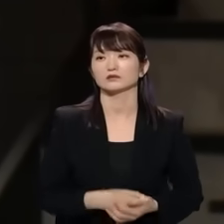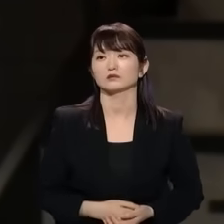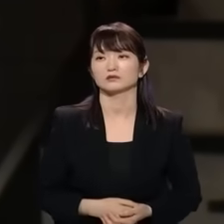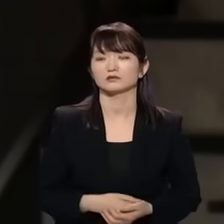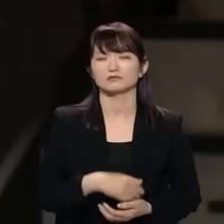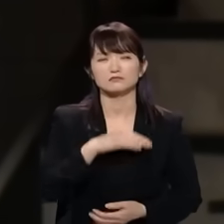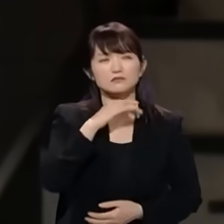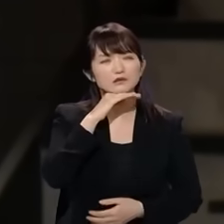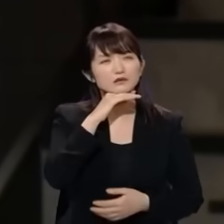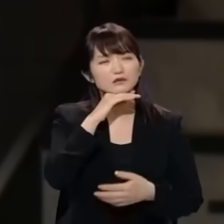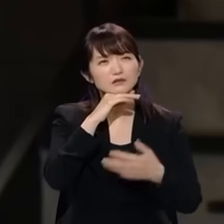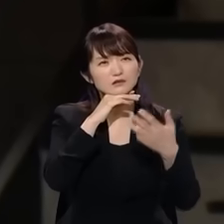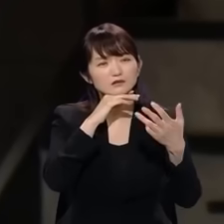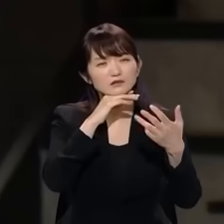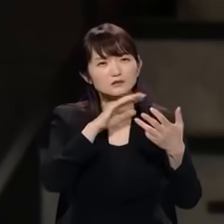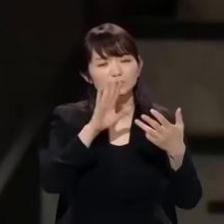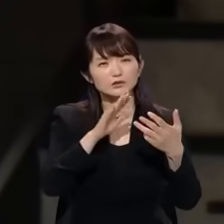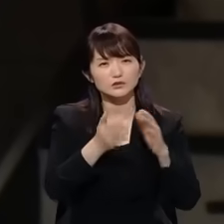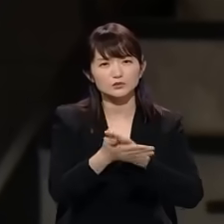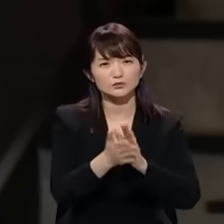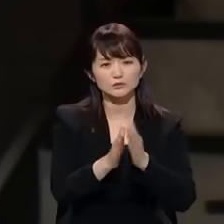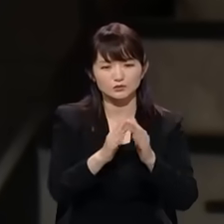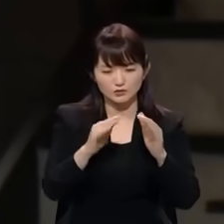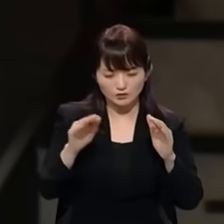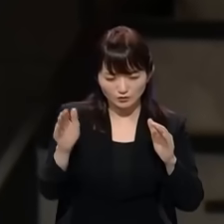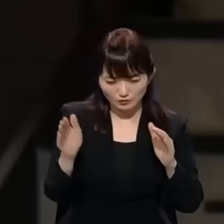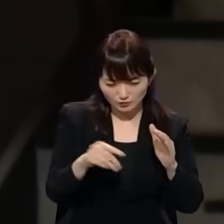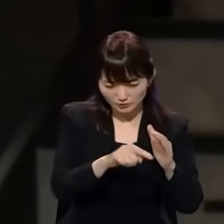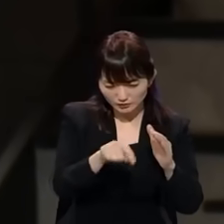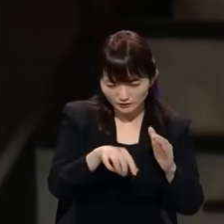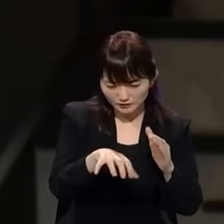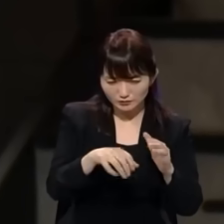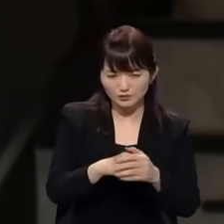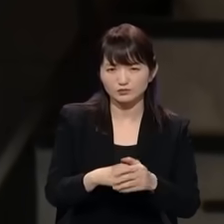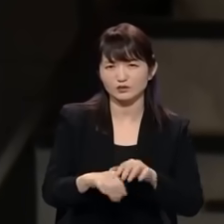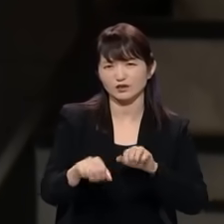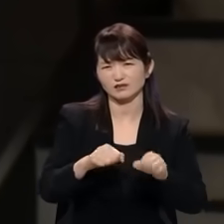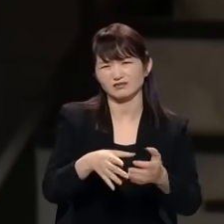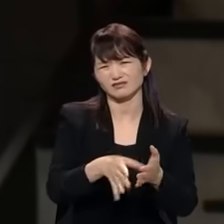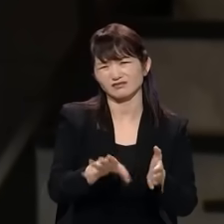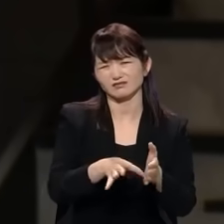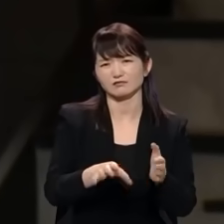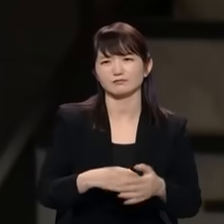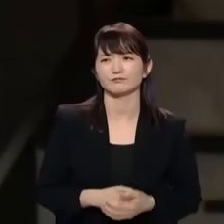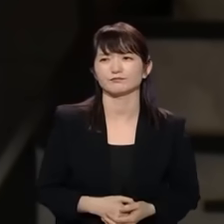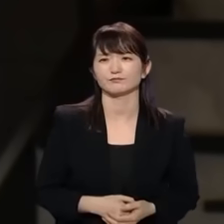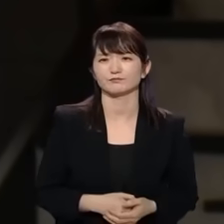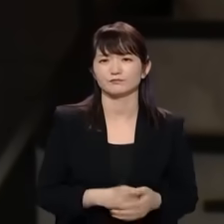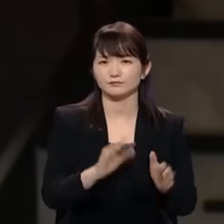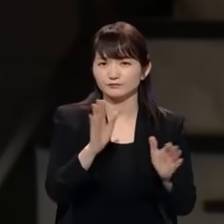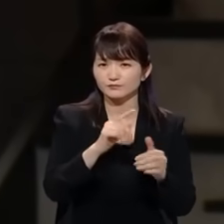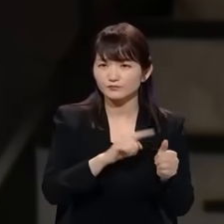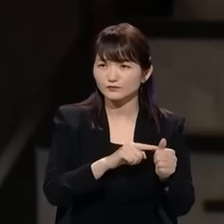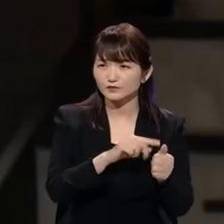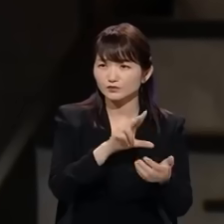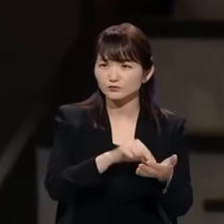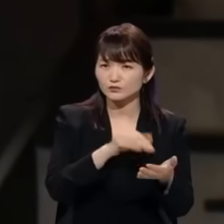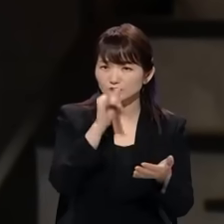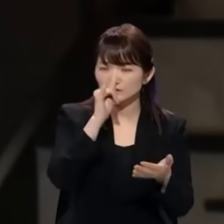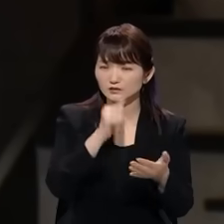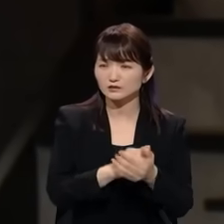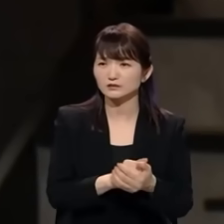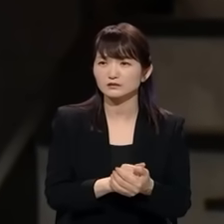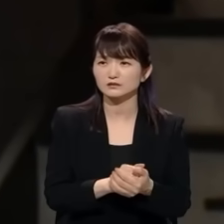8살부터가 아니라 어떻게 보면 그 전에 유치원 때부터도 이런 행동이 일어났다라고 봐야 될 것 같은데 이 아이의 문제는 저는 아이의 문제이기도 하지만